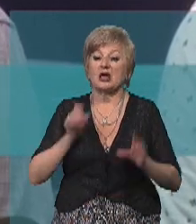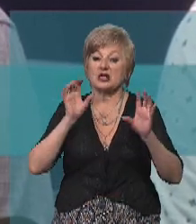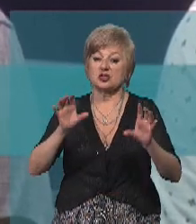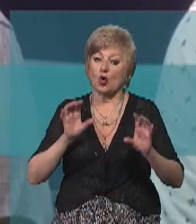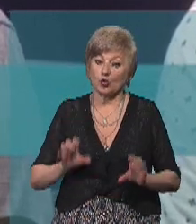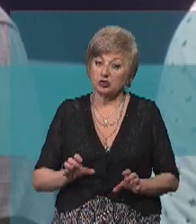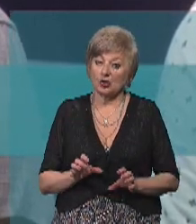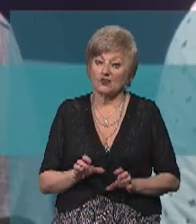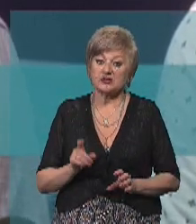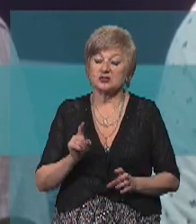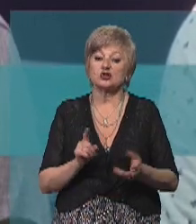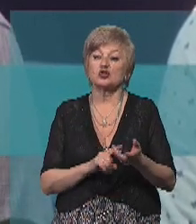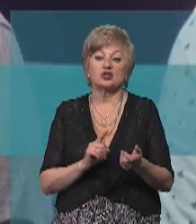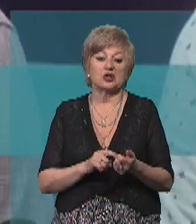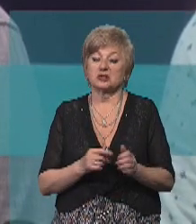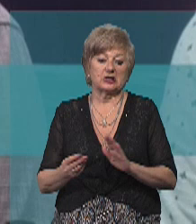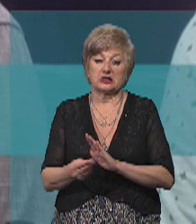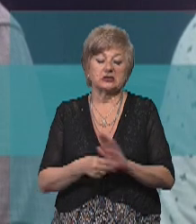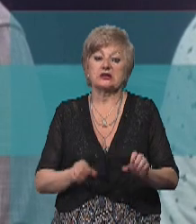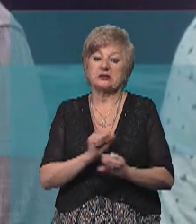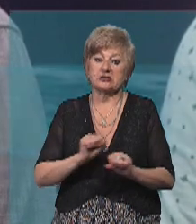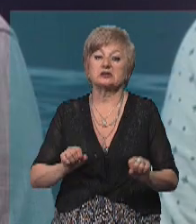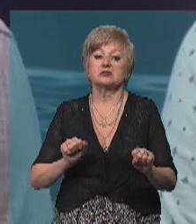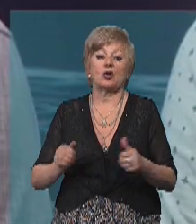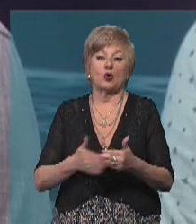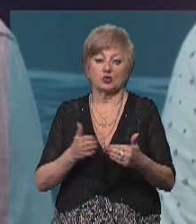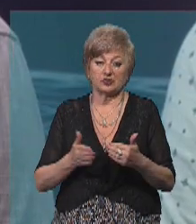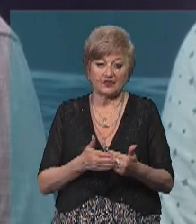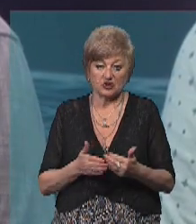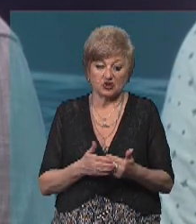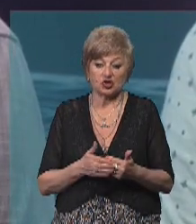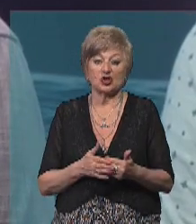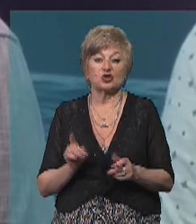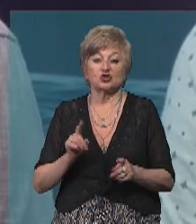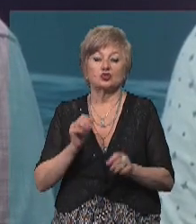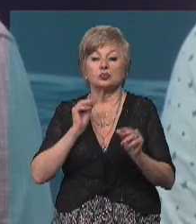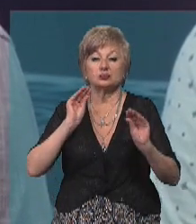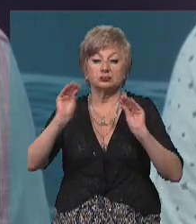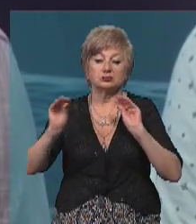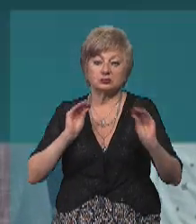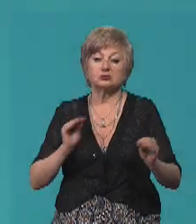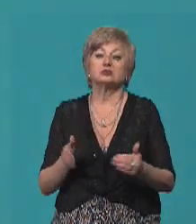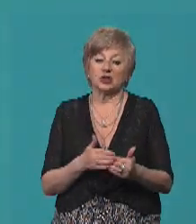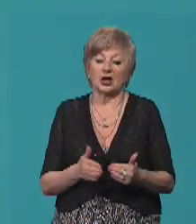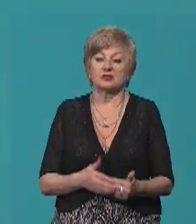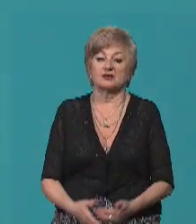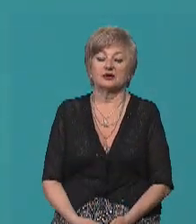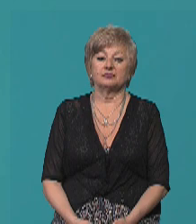його не можна трактувати як агітацію, відповідно, не можна притягнути до відповідальності тих осіб, які розміщували, або тих, які притягували.